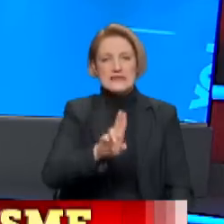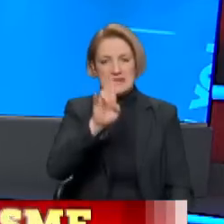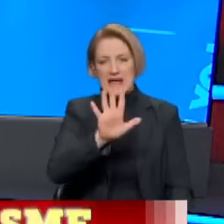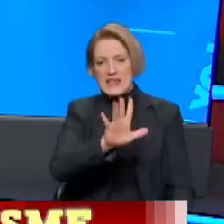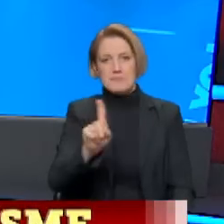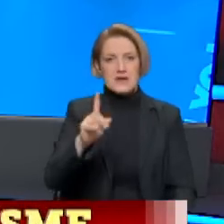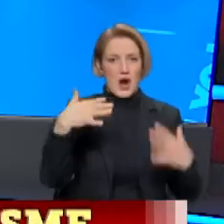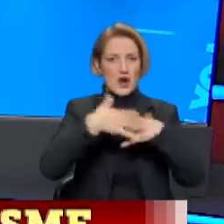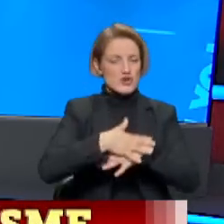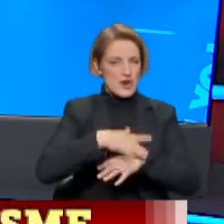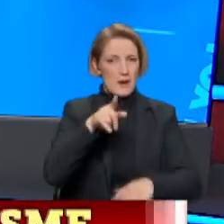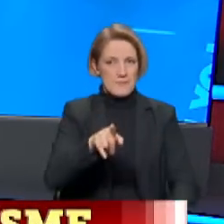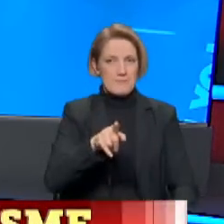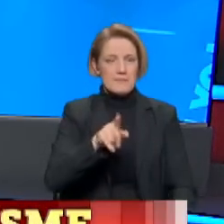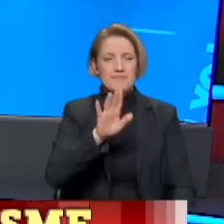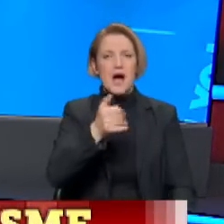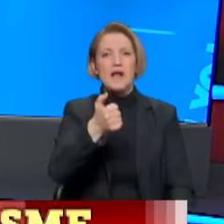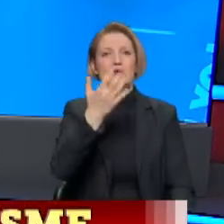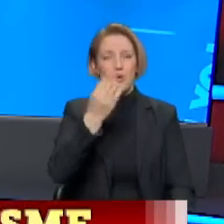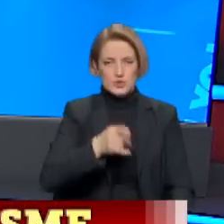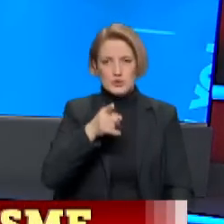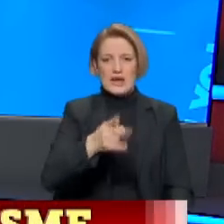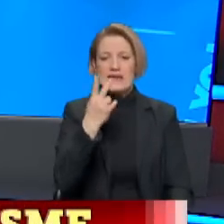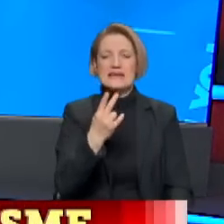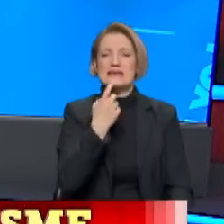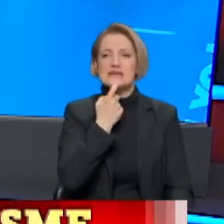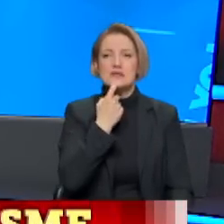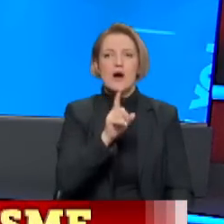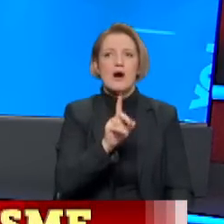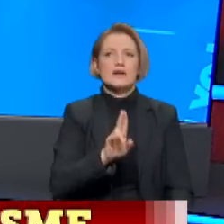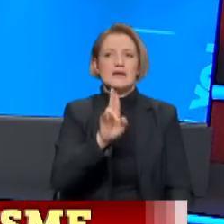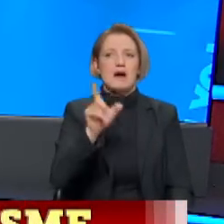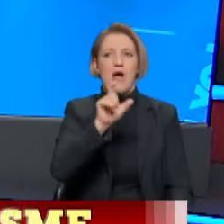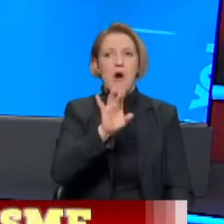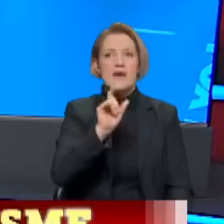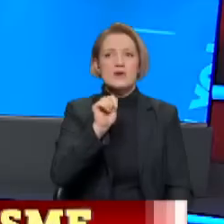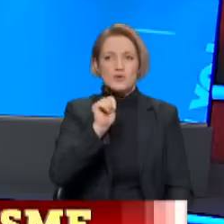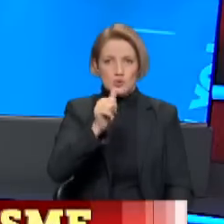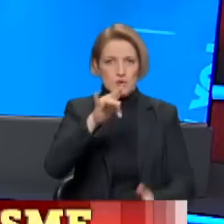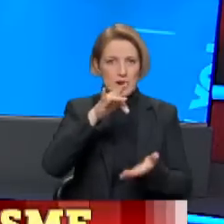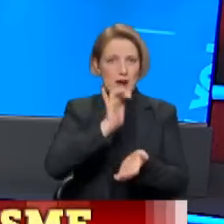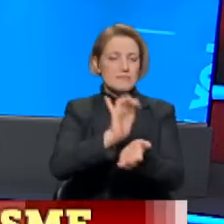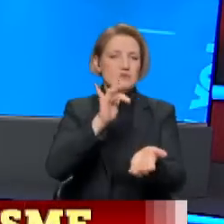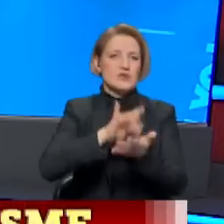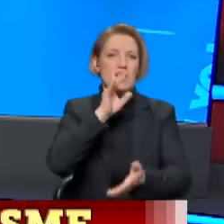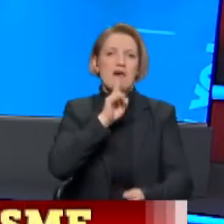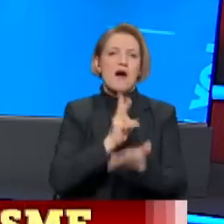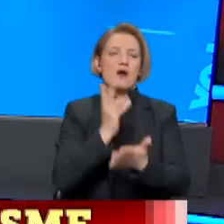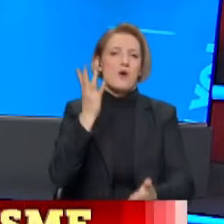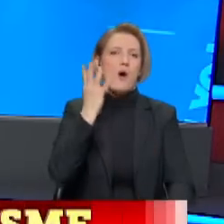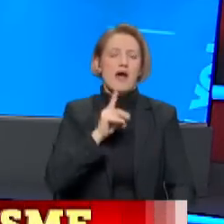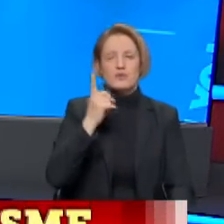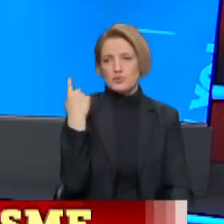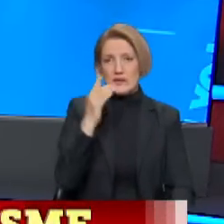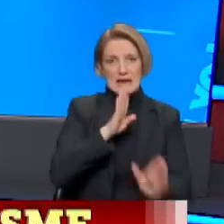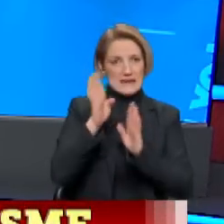gösterdiğinde Türkiye o kararı, 2 yıl 7 ay 15 gün hapis cezası kararını öğrendi. Düne gidelim